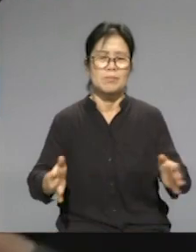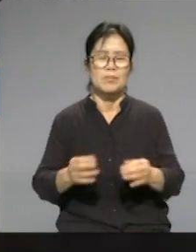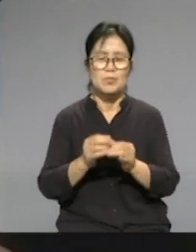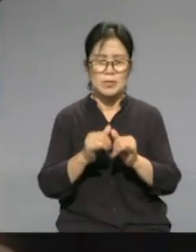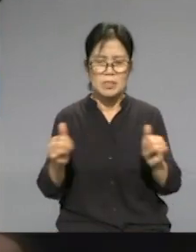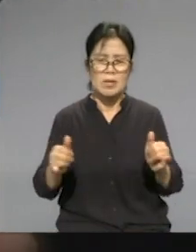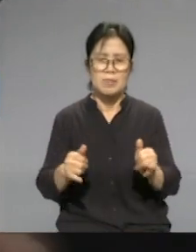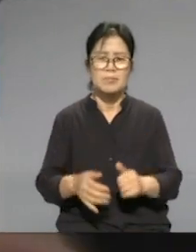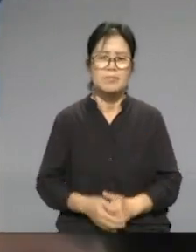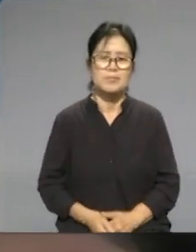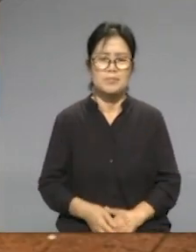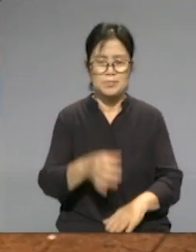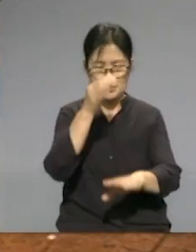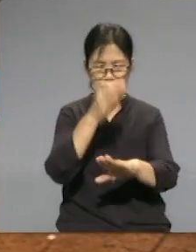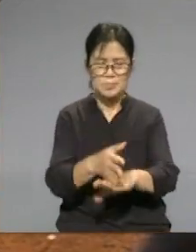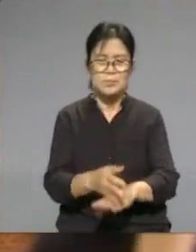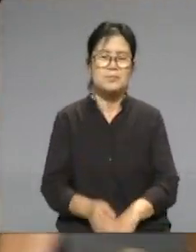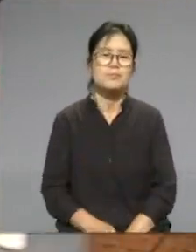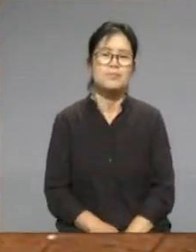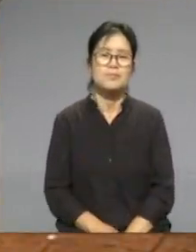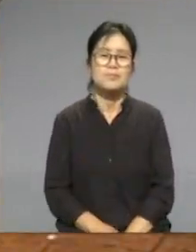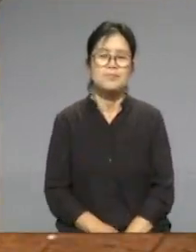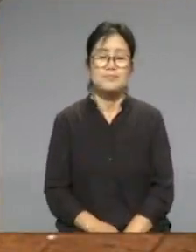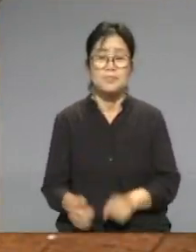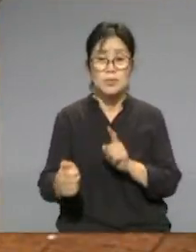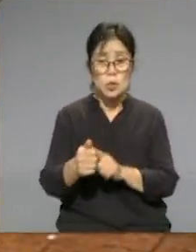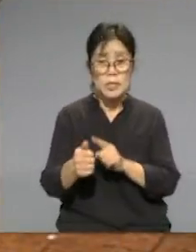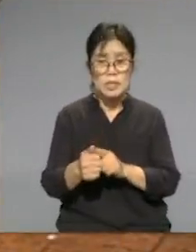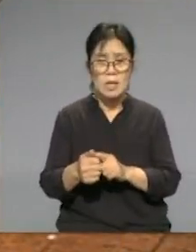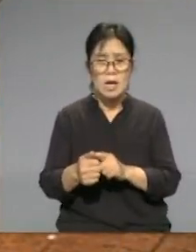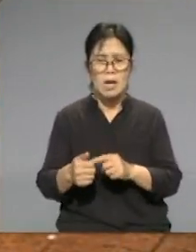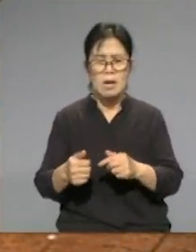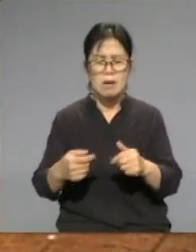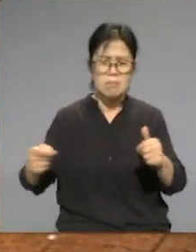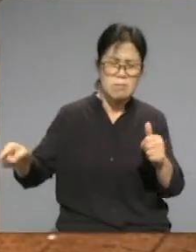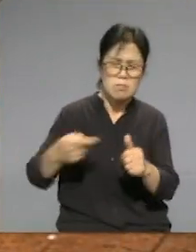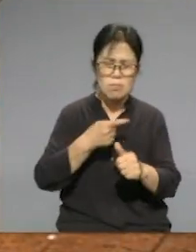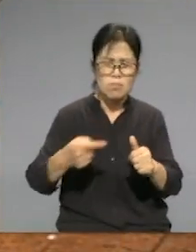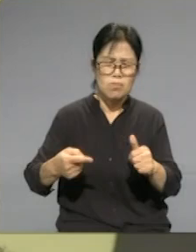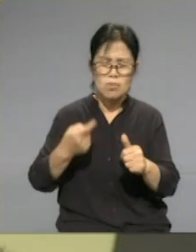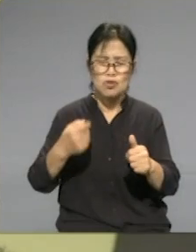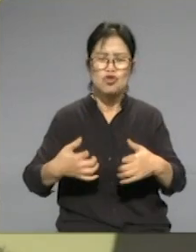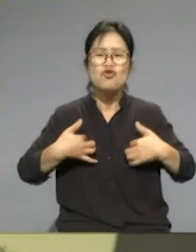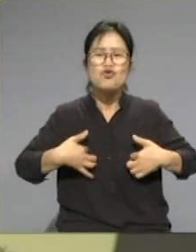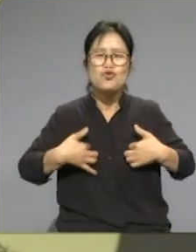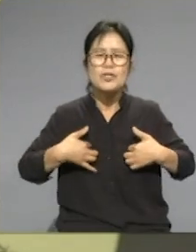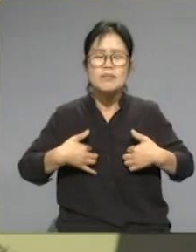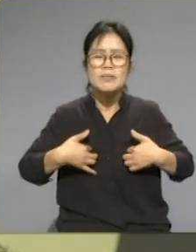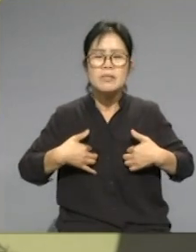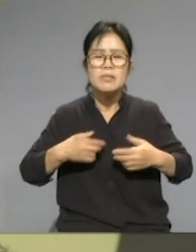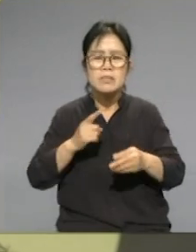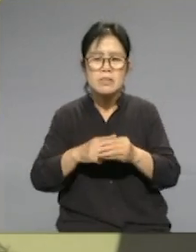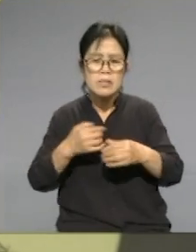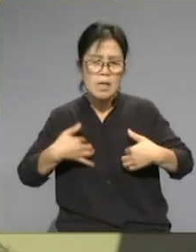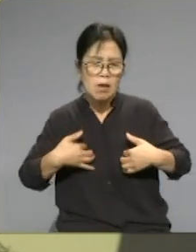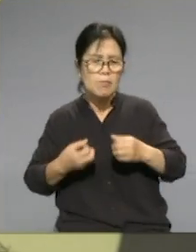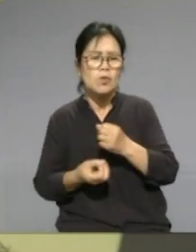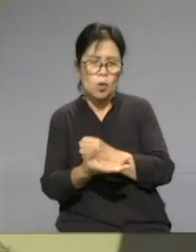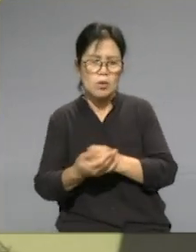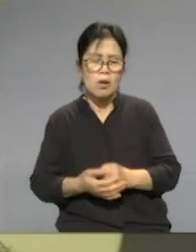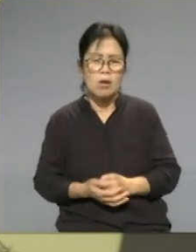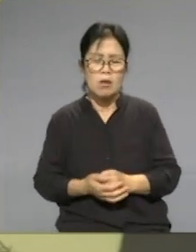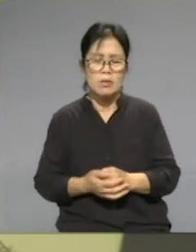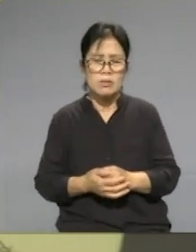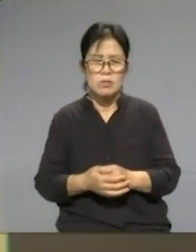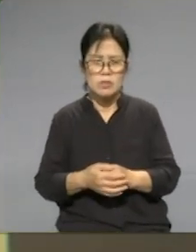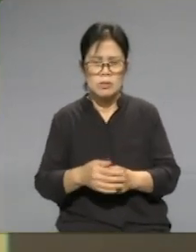그냥 쓸모없는 사람, 죄송합니다. 조 씨가 즐겼던 잔혹한 총격 중심의 슈팅 게임 영향이 컸습니다. 급소를